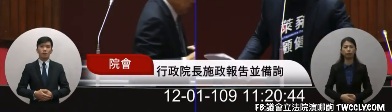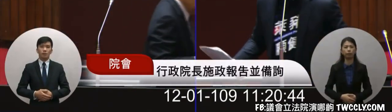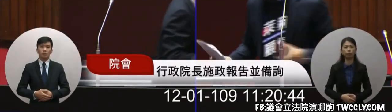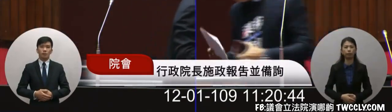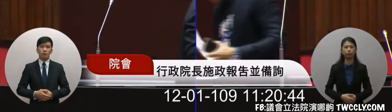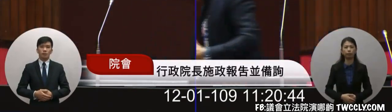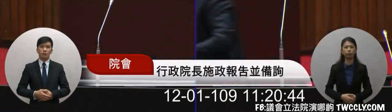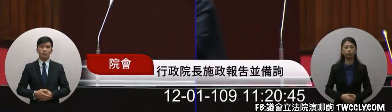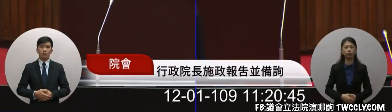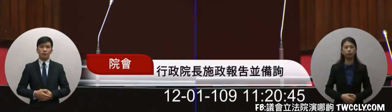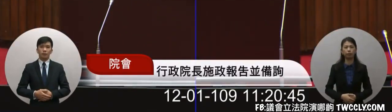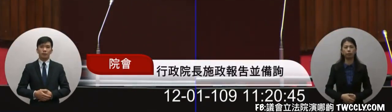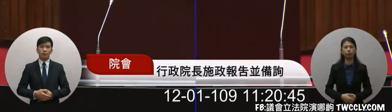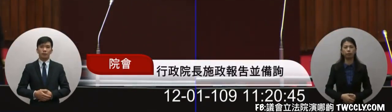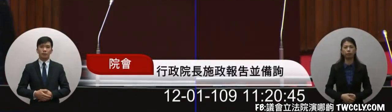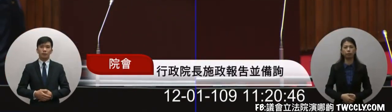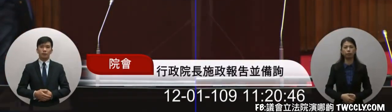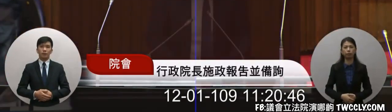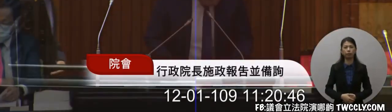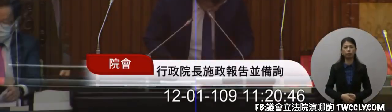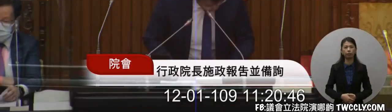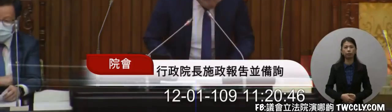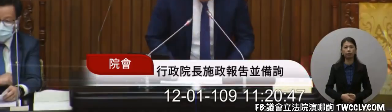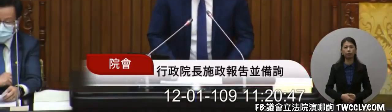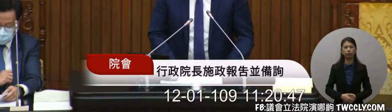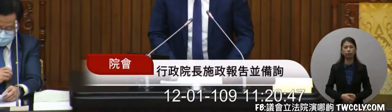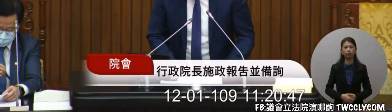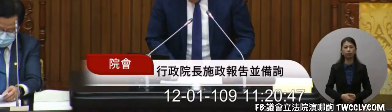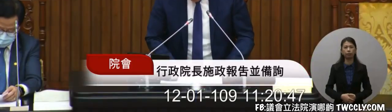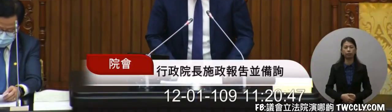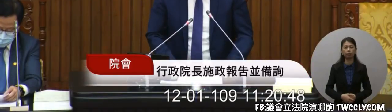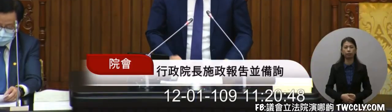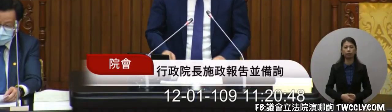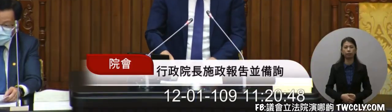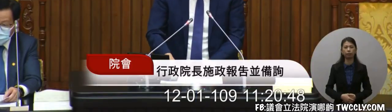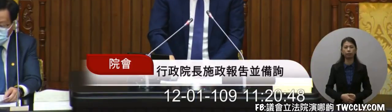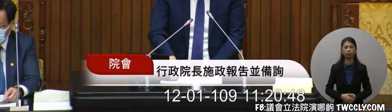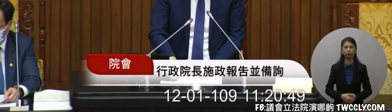好，谢谢。